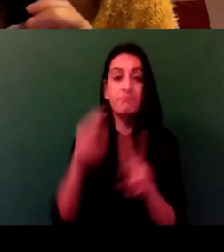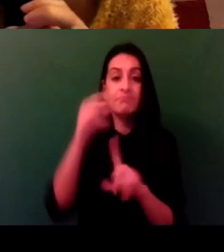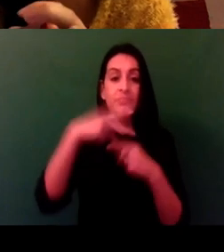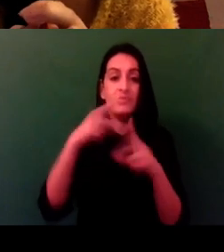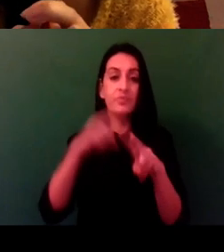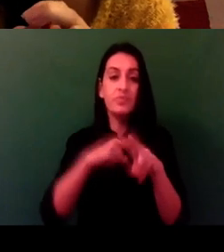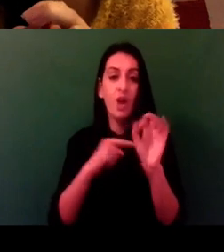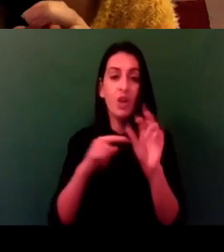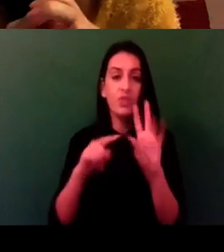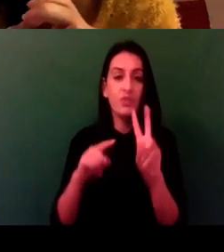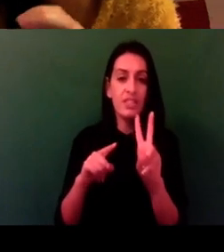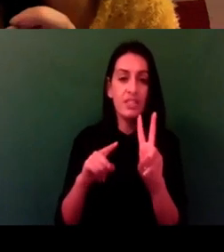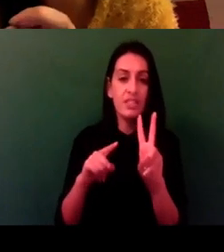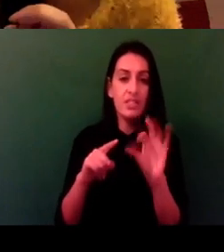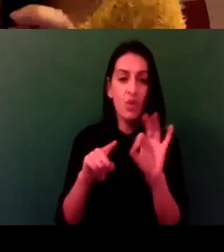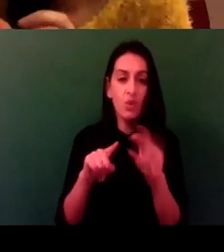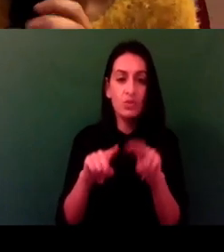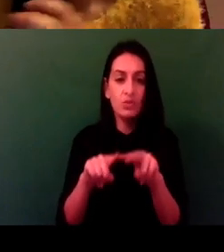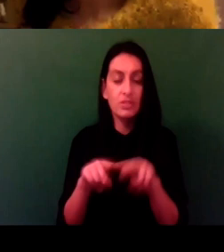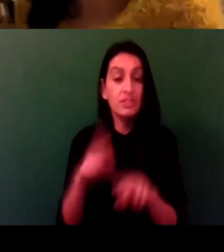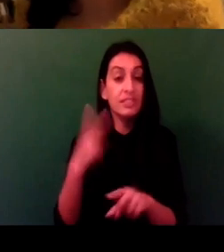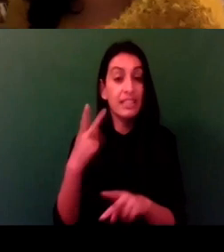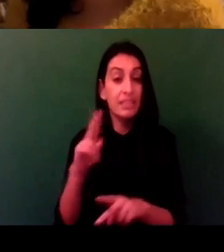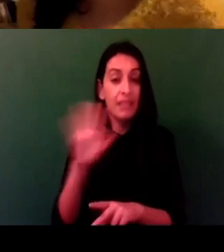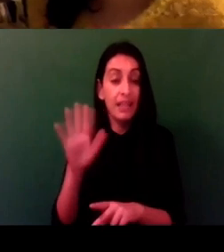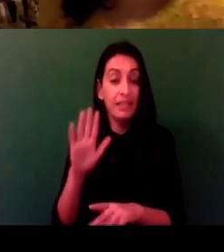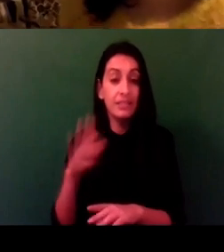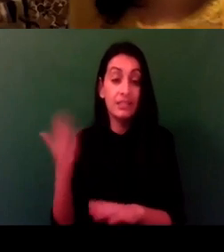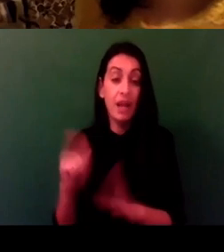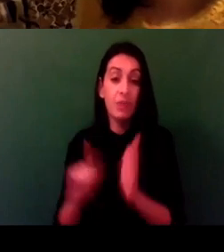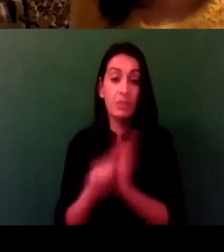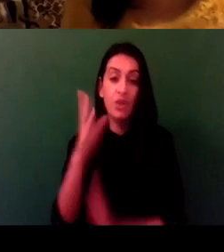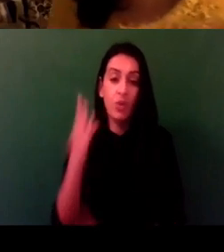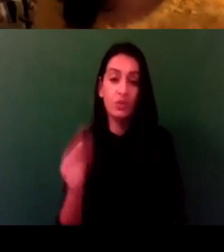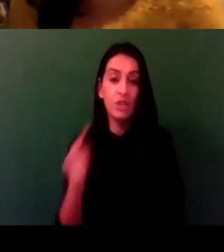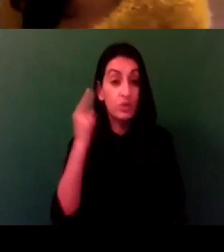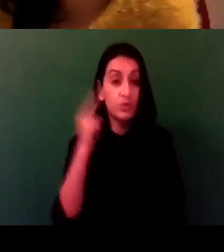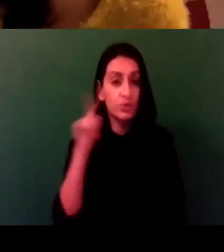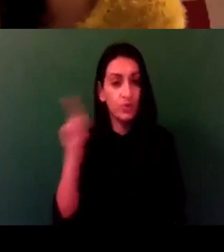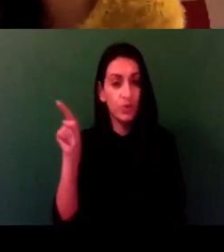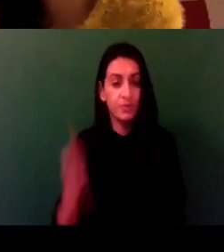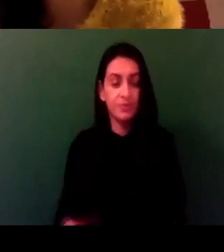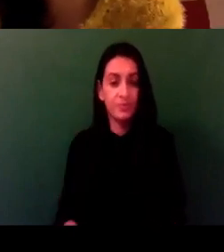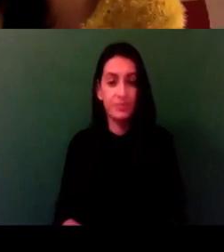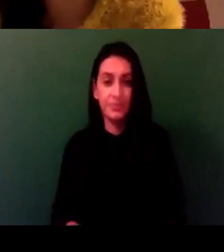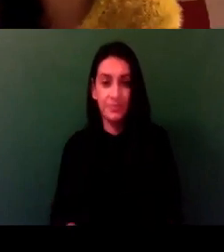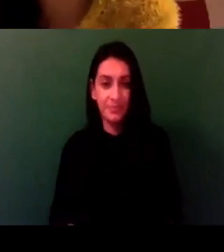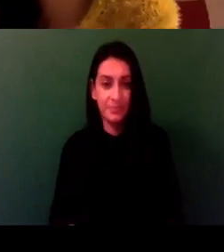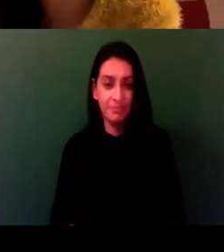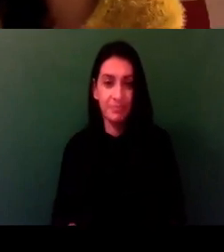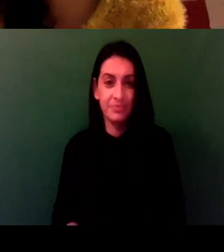ediyorum. Sağ ol Ulaş. Bu arada şey ekleyeyim, hani siz ne kadar mimarlar